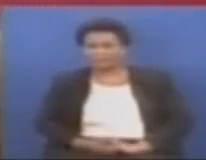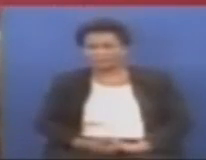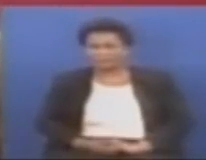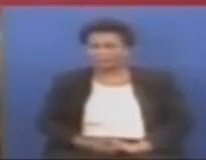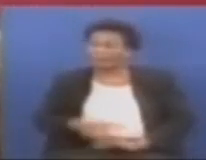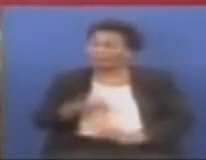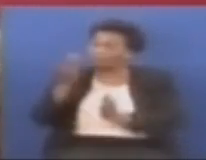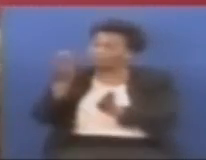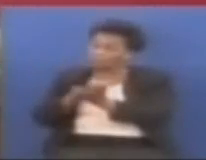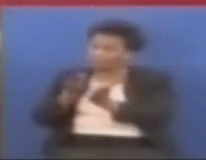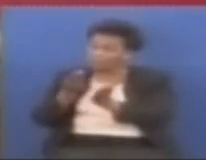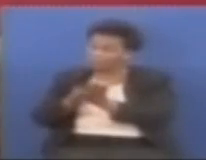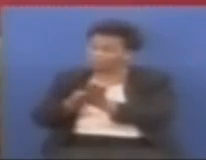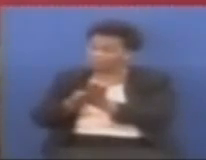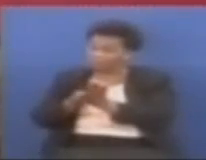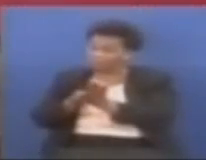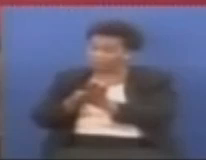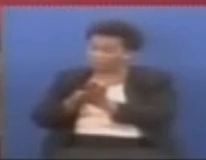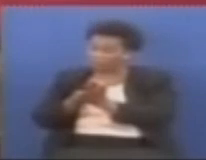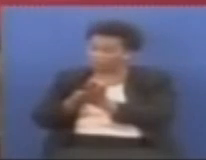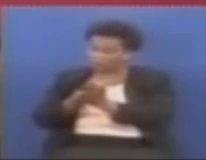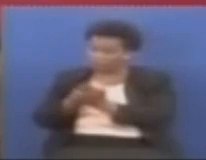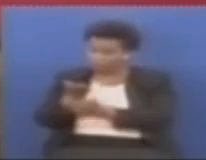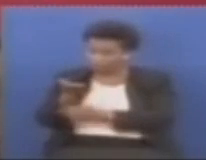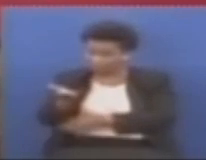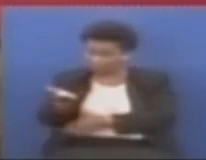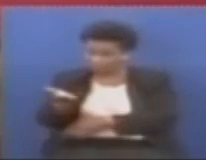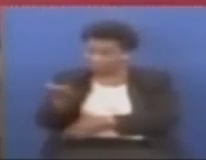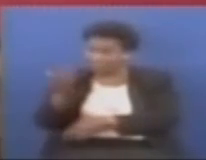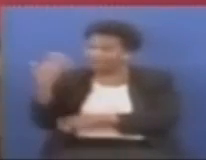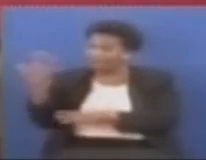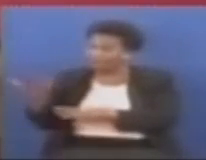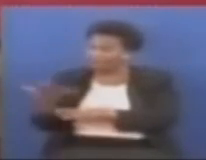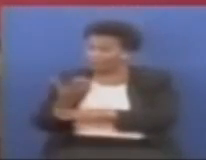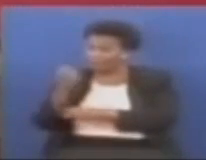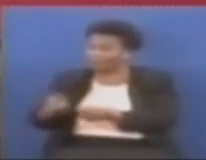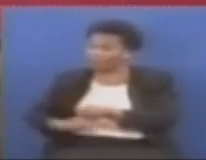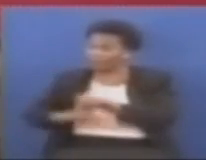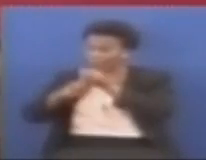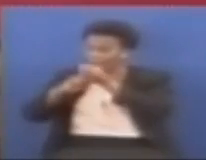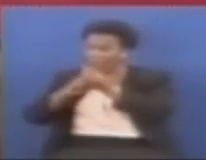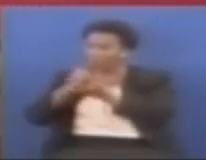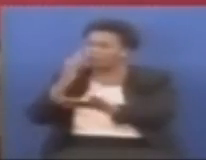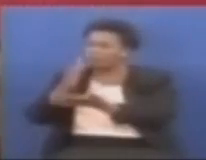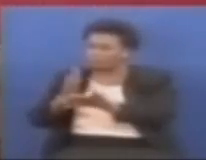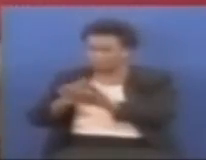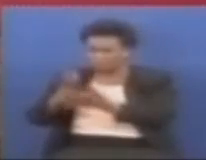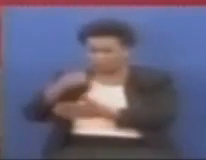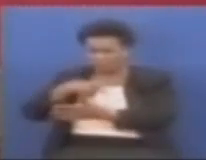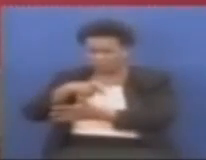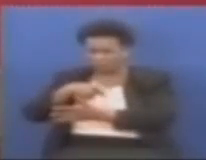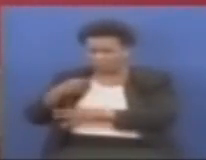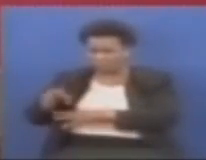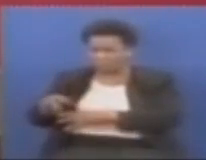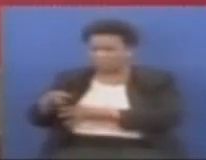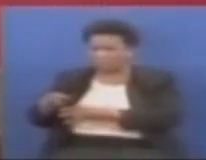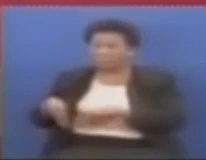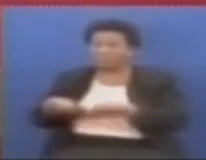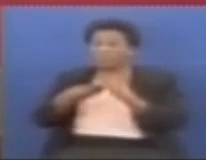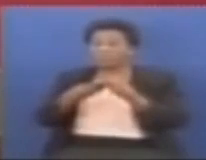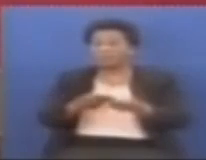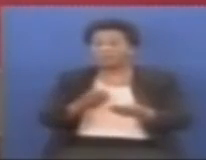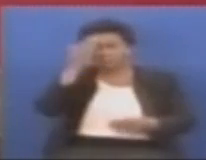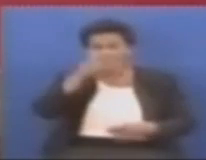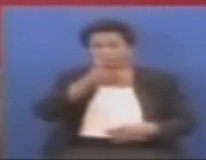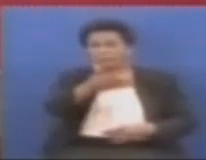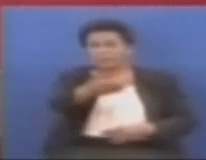na wanawake inapokuja kwenye mirathi wanawekwa pembeni, au ndugu wa